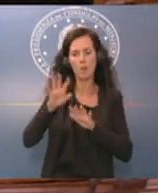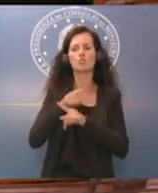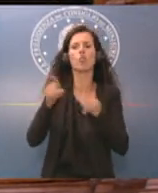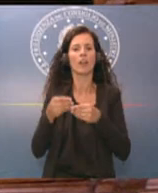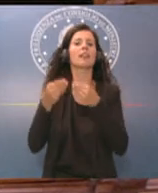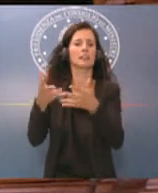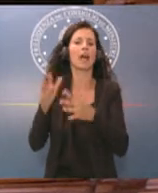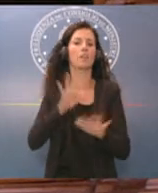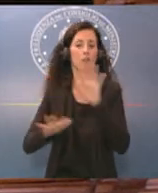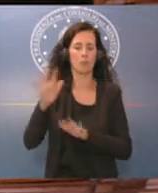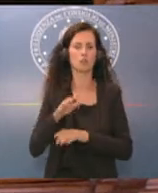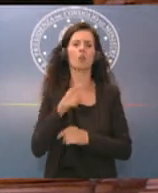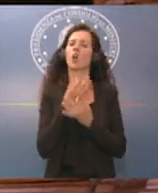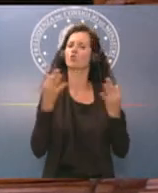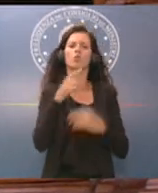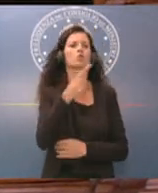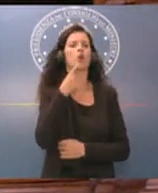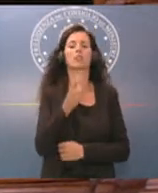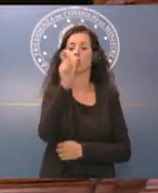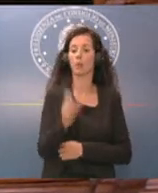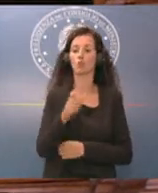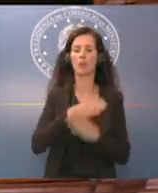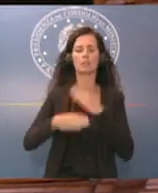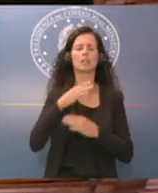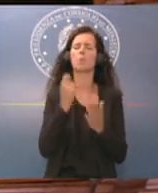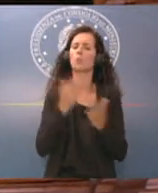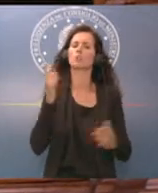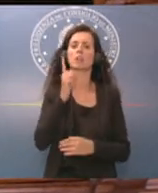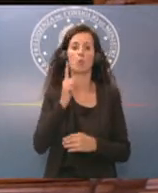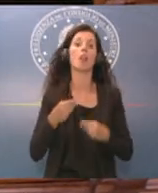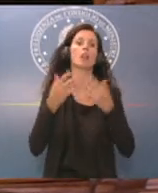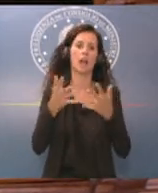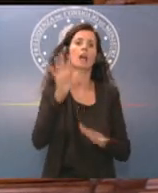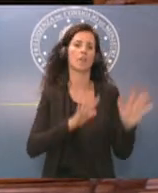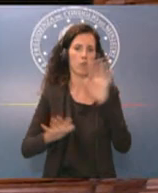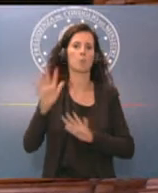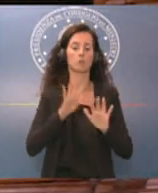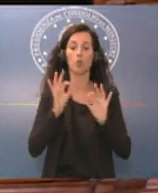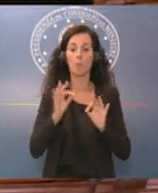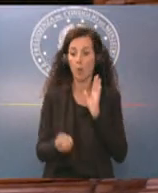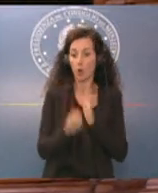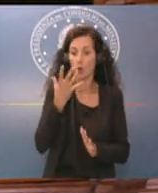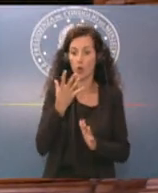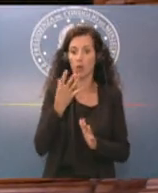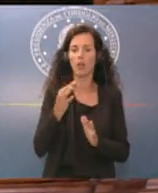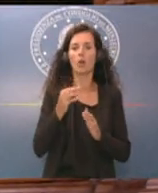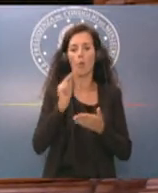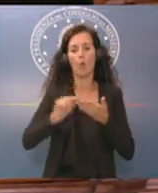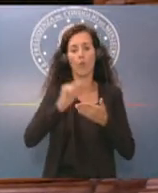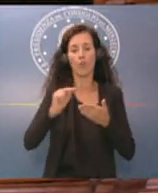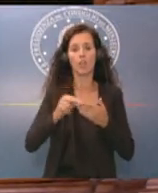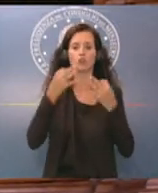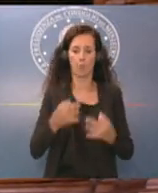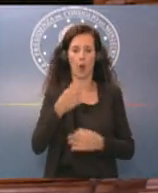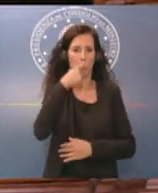con disabilità hanno soprattutto bisogno di essere informate. Da quando è stato costituito l'ufficio esistente, quando è stato indicato come ministro